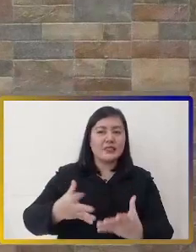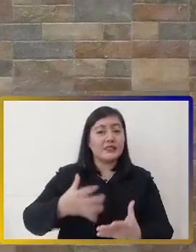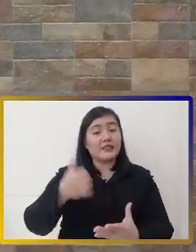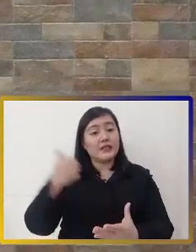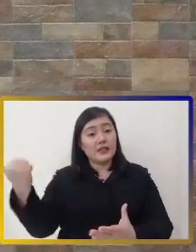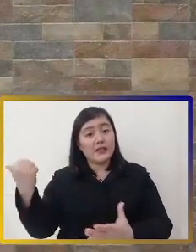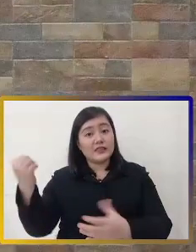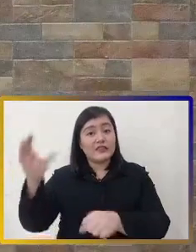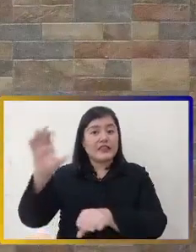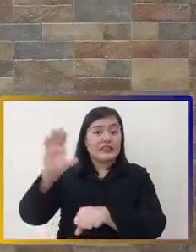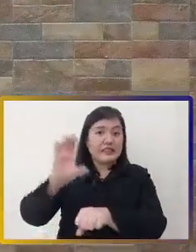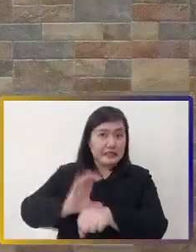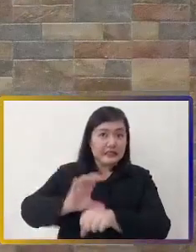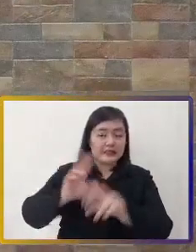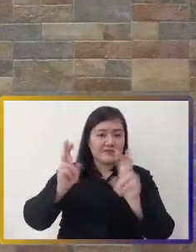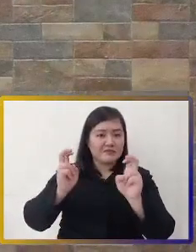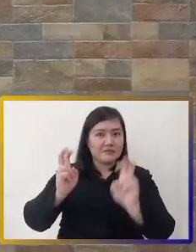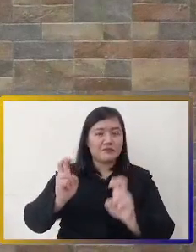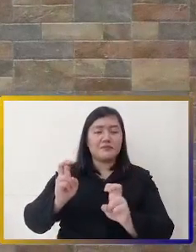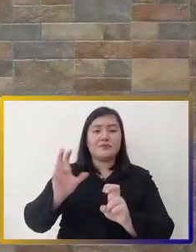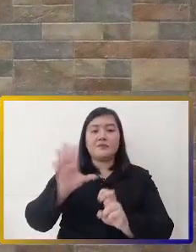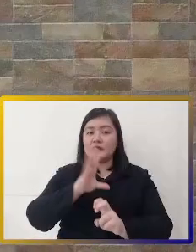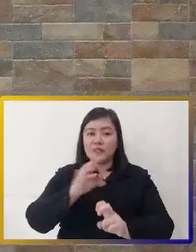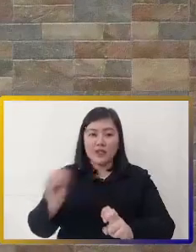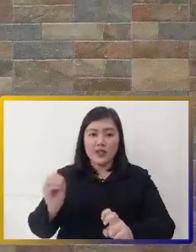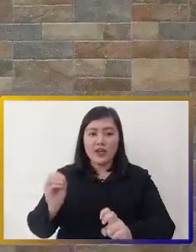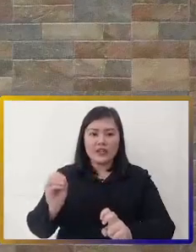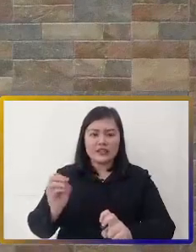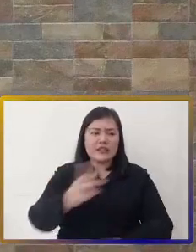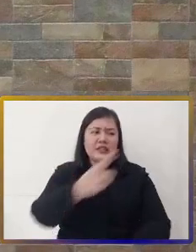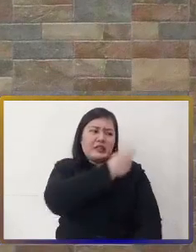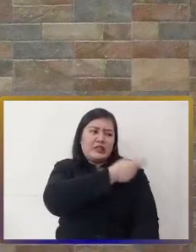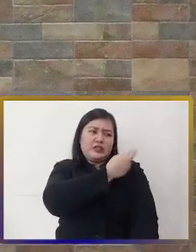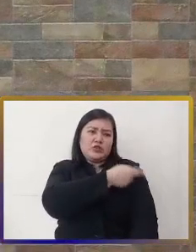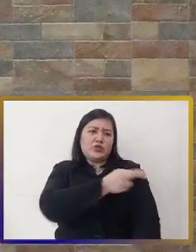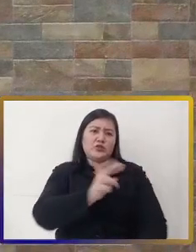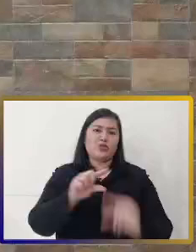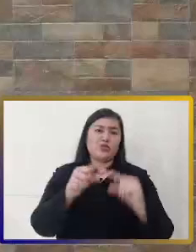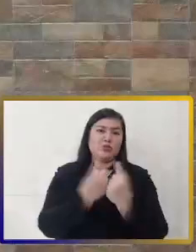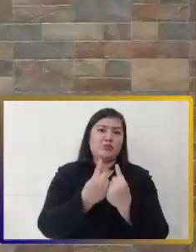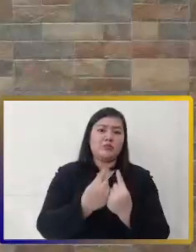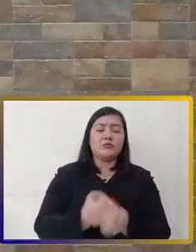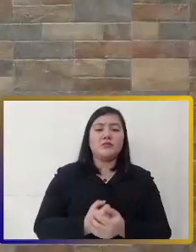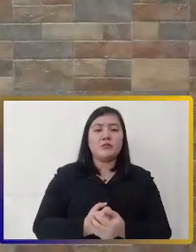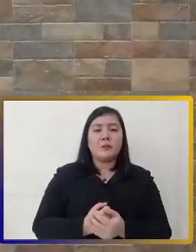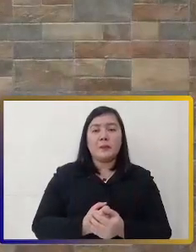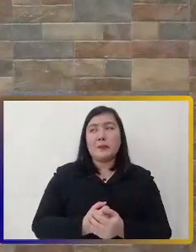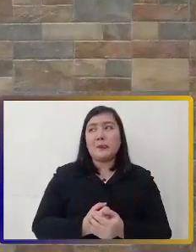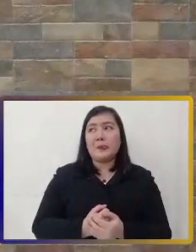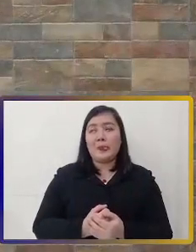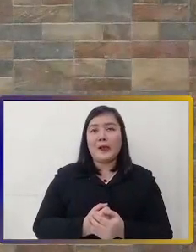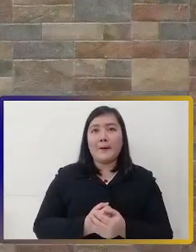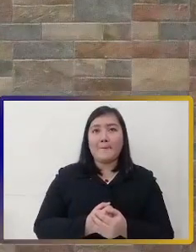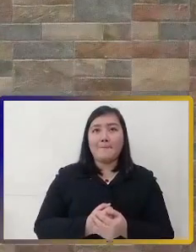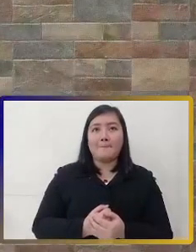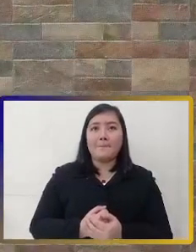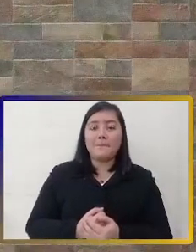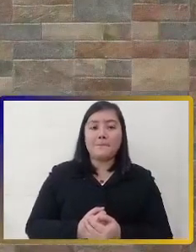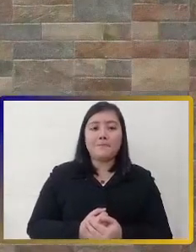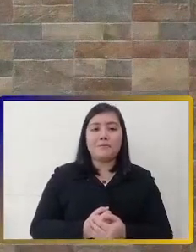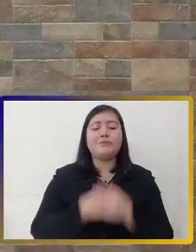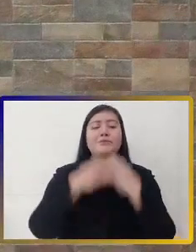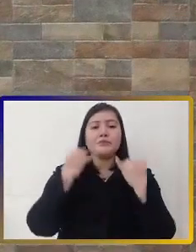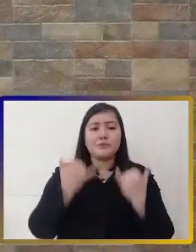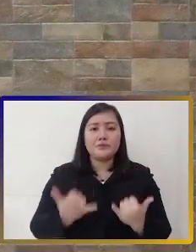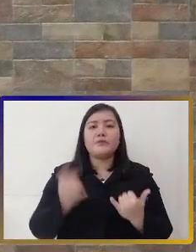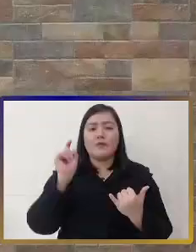of so-called churches and denominations. Okay? Ngayon po ay kailangan na po natin munang